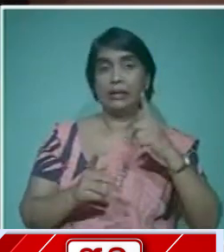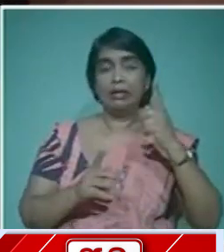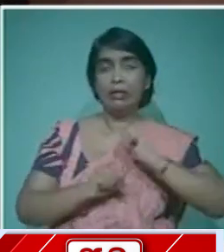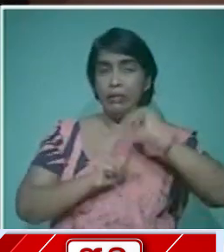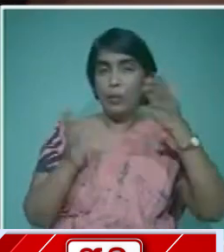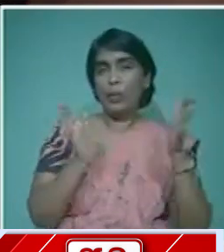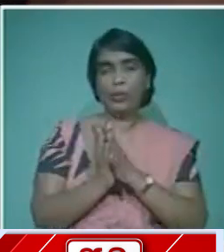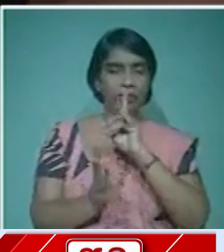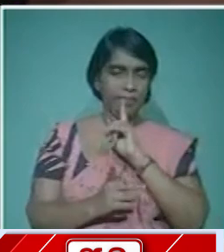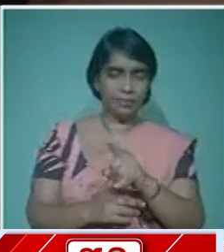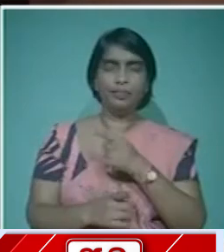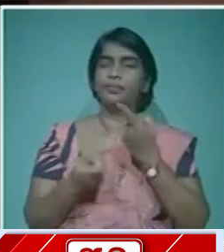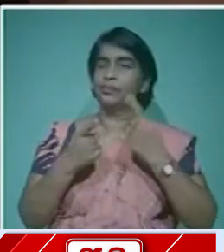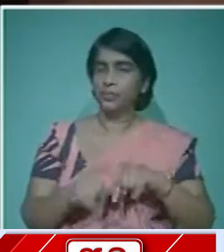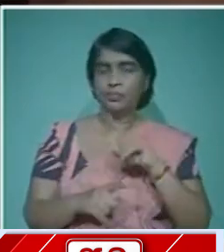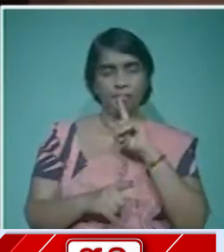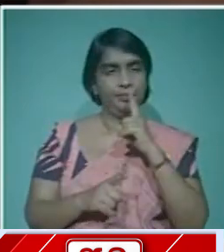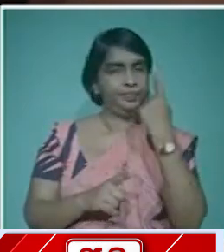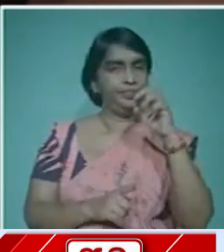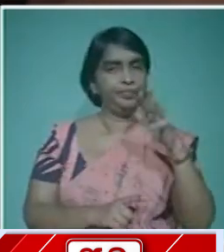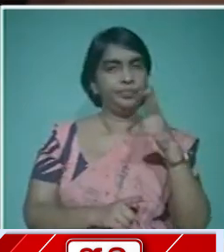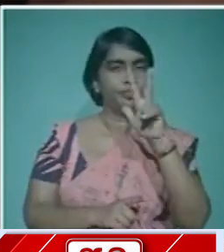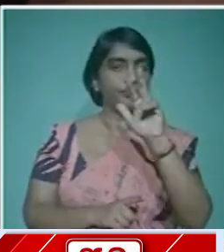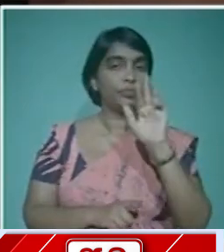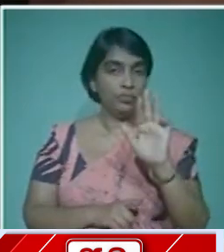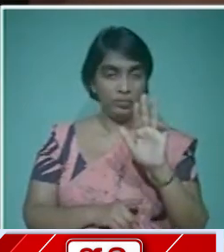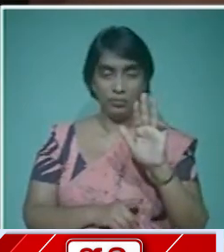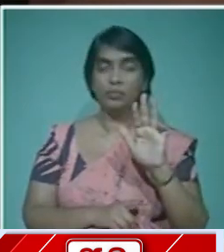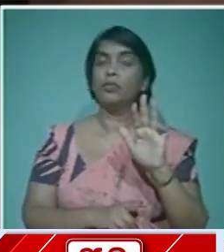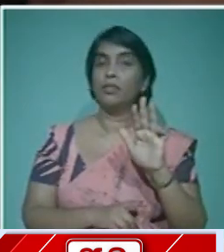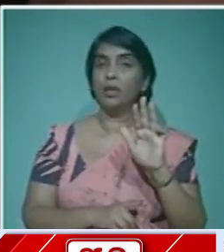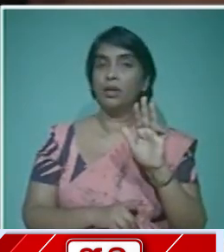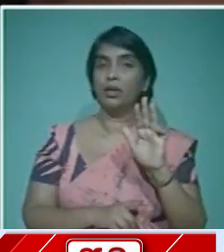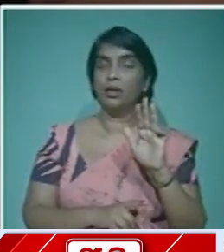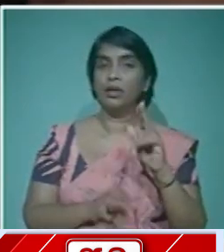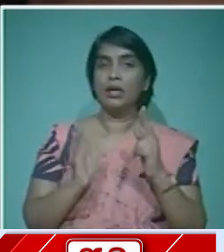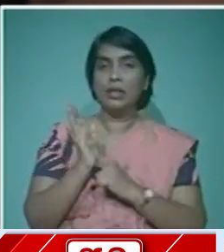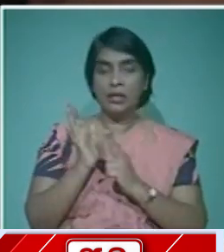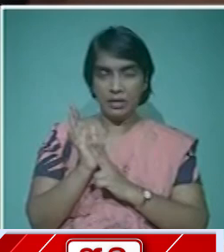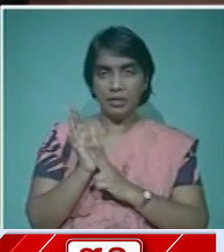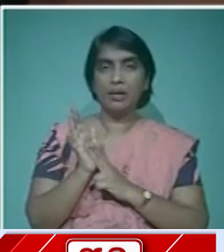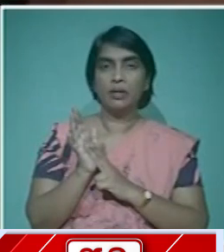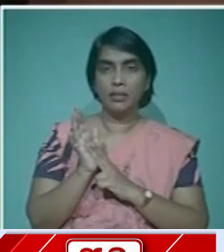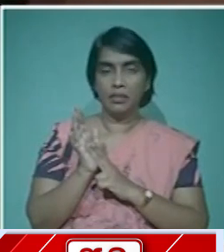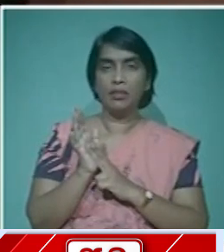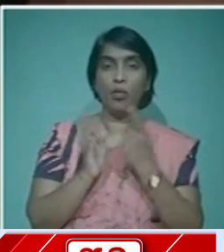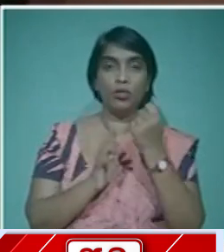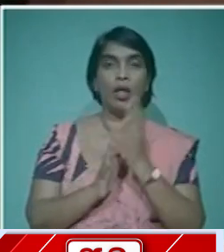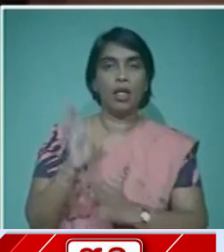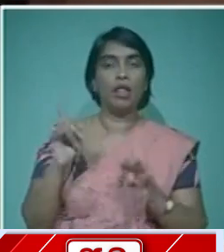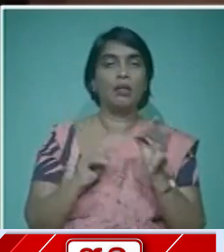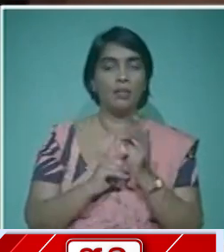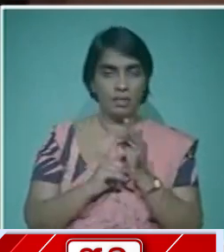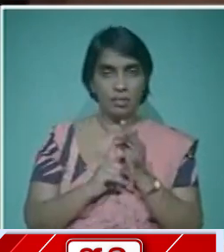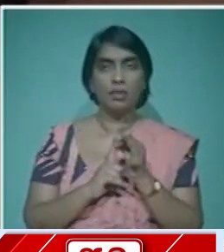කියනවා ඊළඟට 1989 වෙද්දි MHM නයින මරික්කා මුදල් අමාත්‍යතුමා